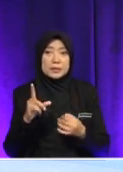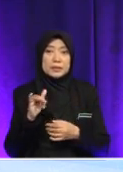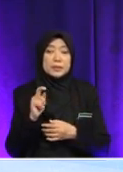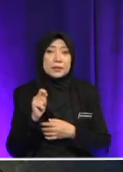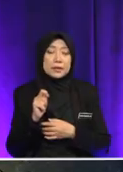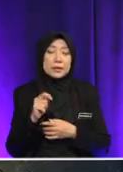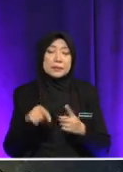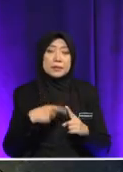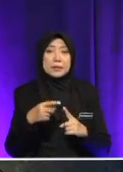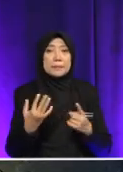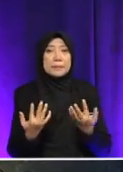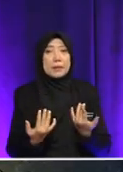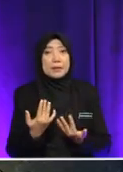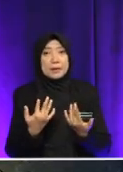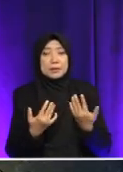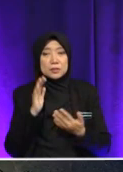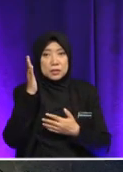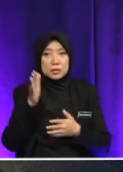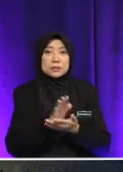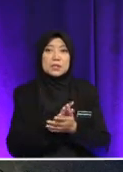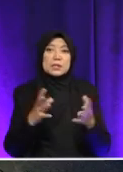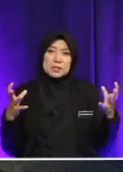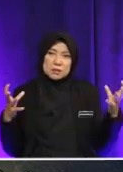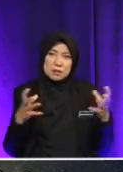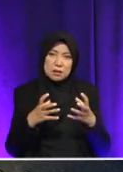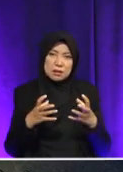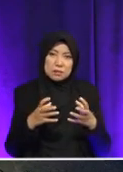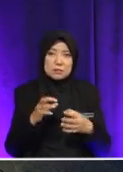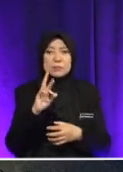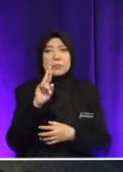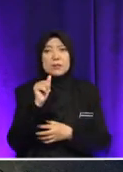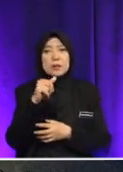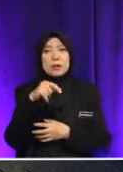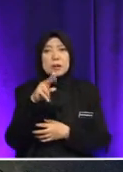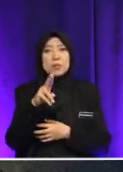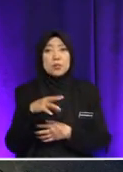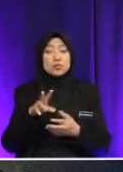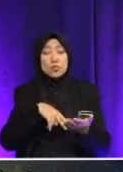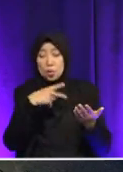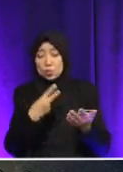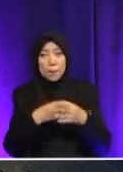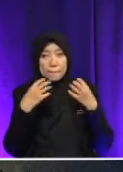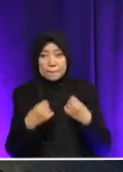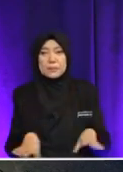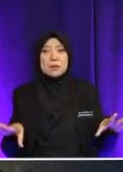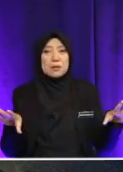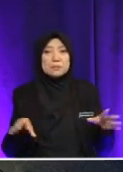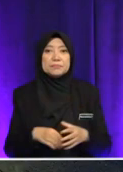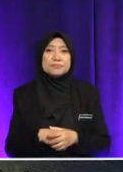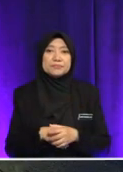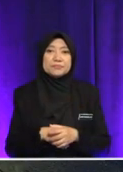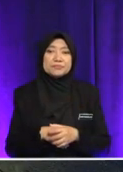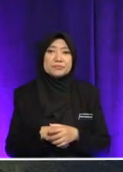dipanaskan dia akan jadi keras dan rapuh rapuh itu maksud saya bila kita jatuh dia agak pecah oke oke so